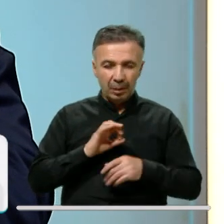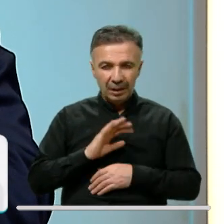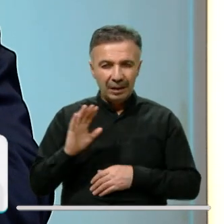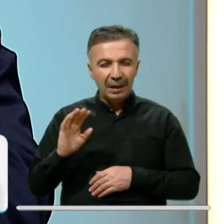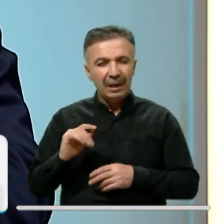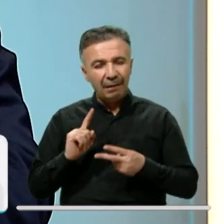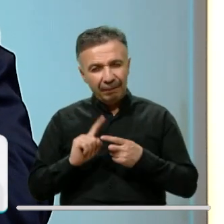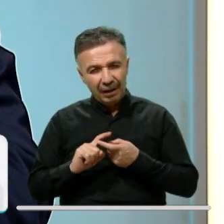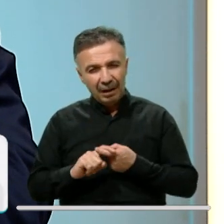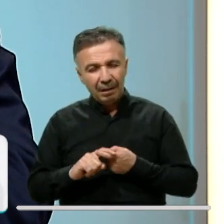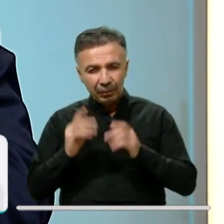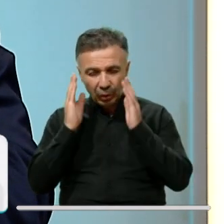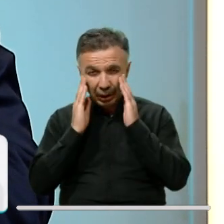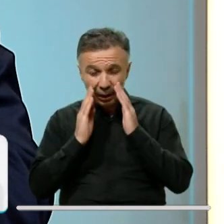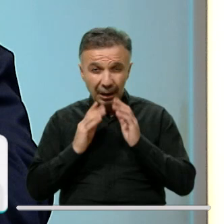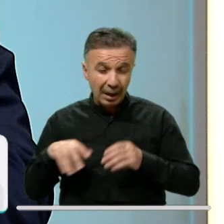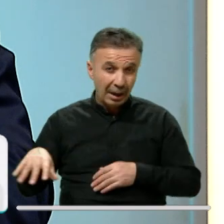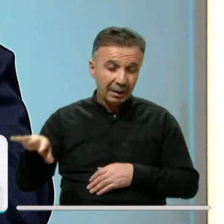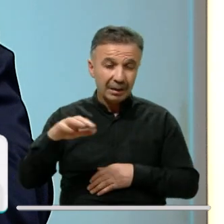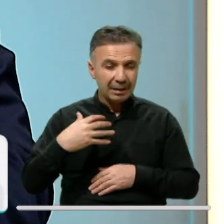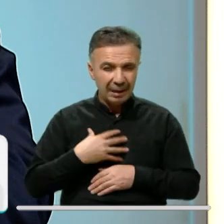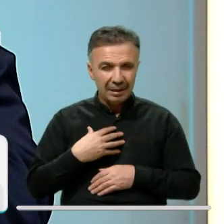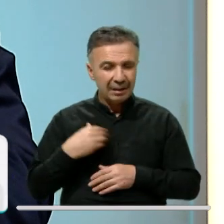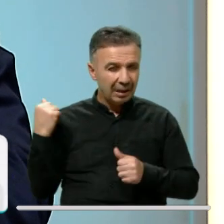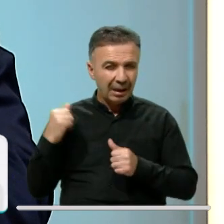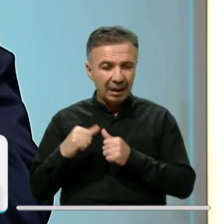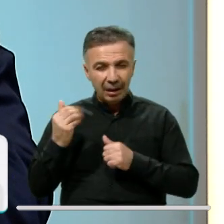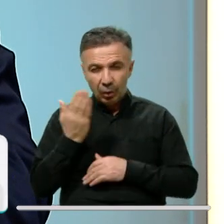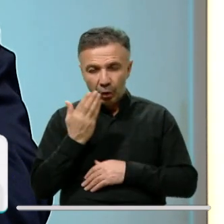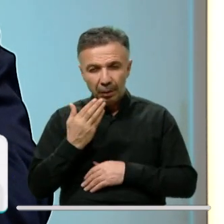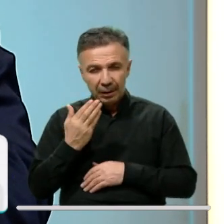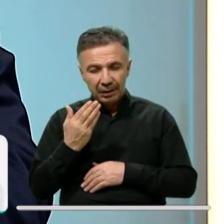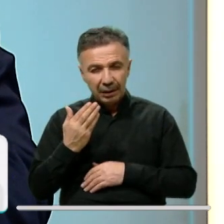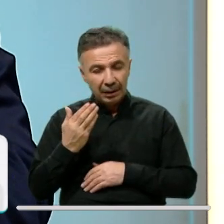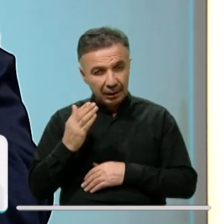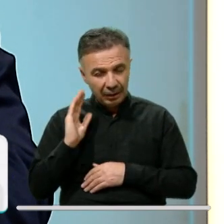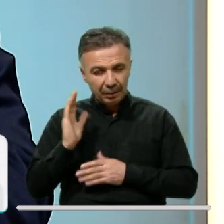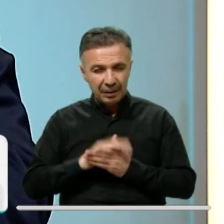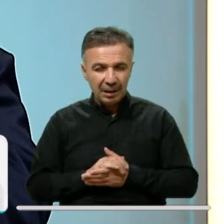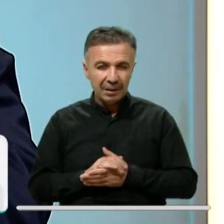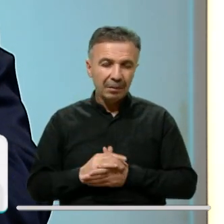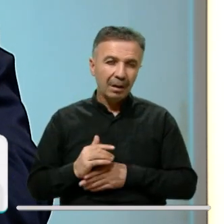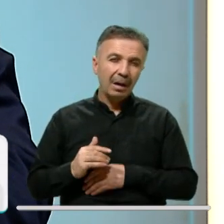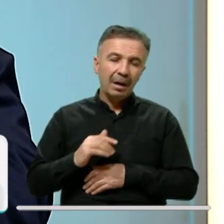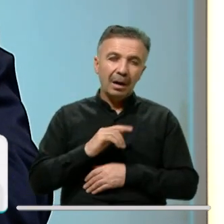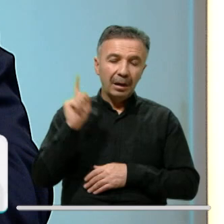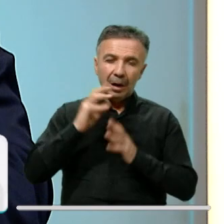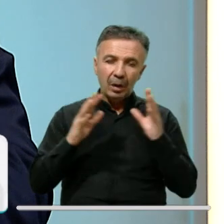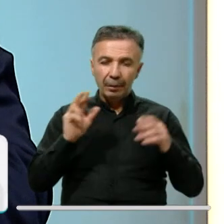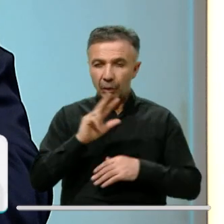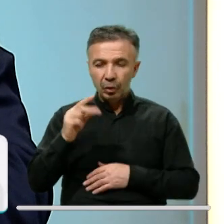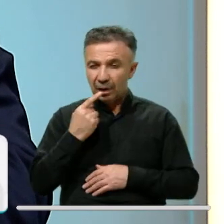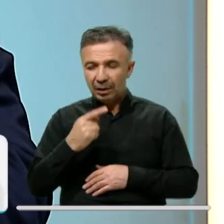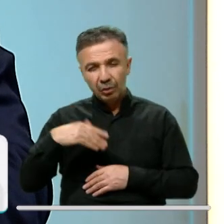Elhamdülillah her cemaat kendisi tekrar etmeli ve aynı zamanda Allahu Ekber 33 defa dedikten sonra